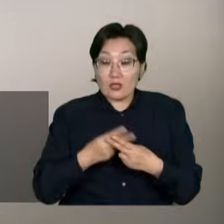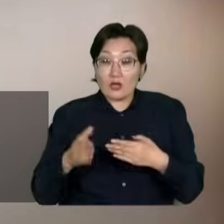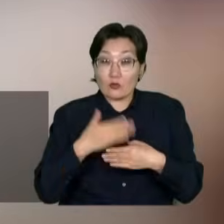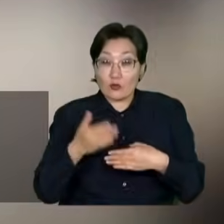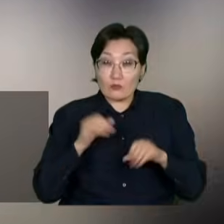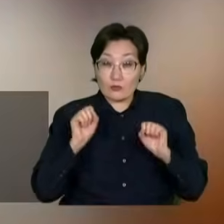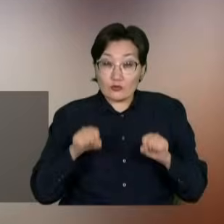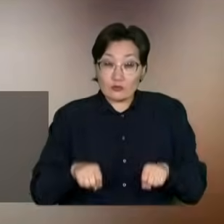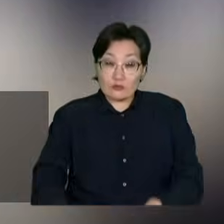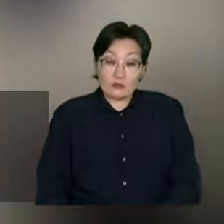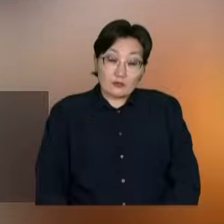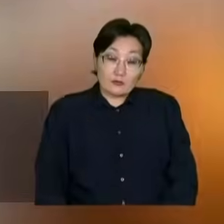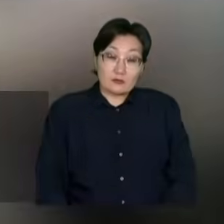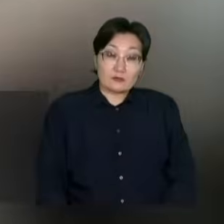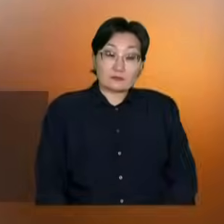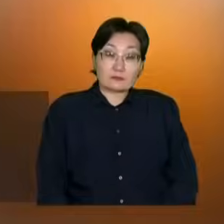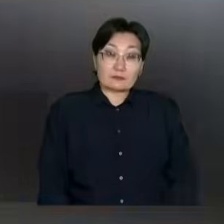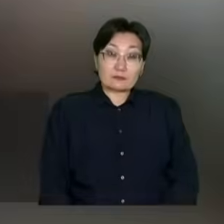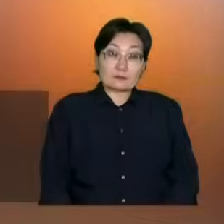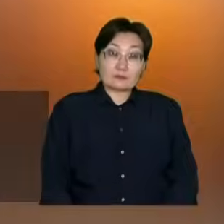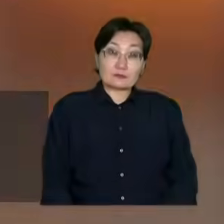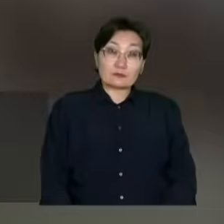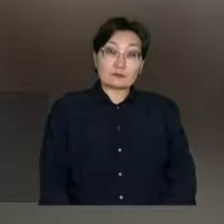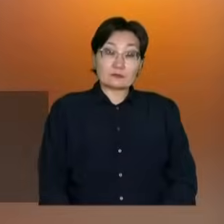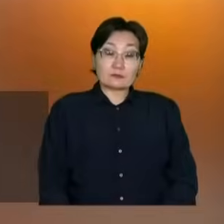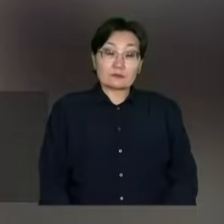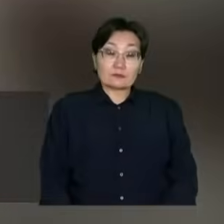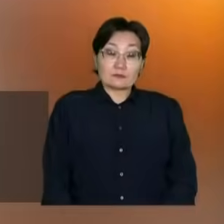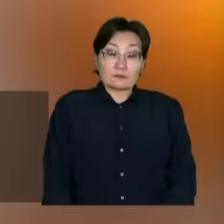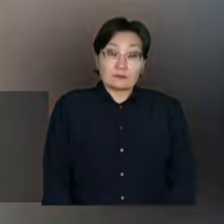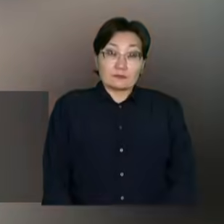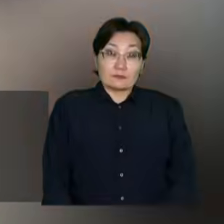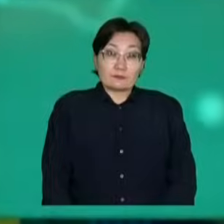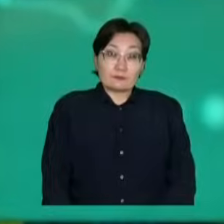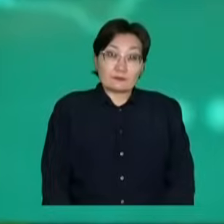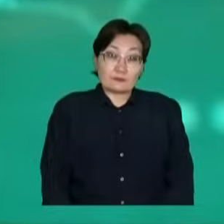бостандығынан айырылуы мүмкін. Гүлмарал Изатқызы, Сағынғали Маңайтпасов, Алматы телеарнасы.